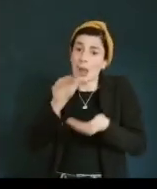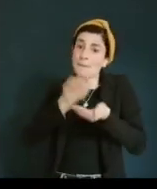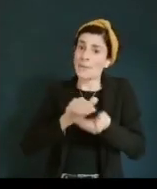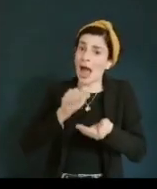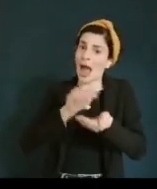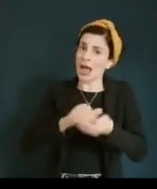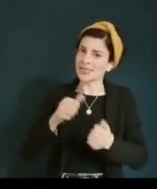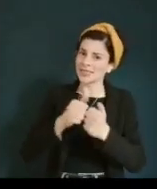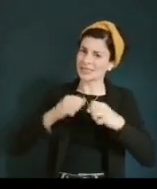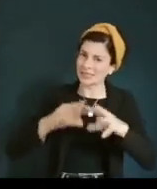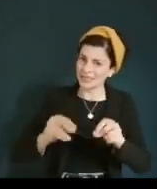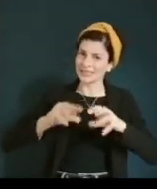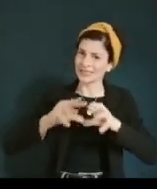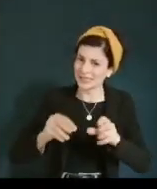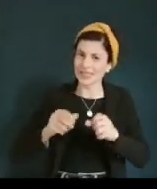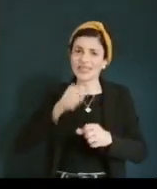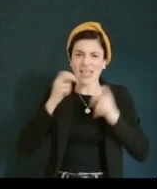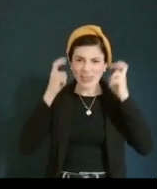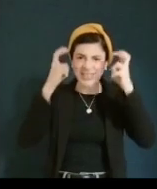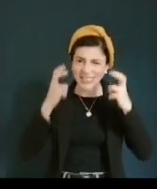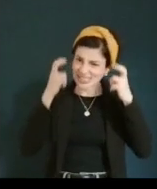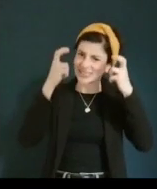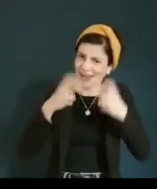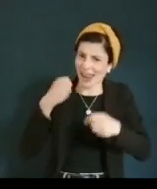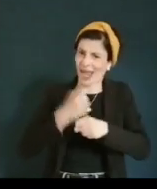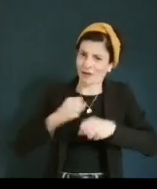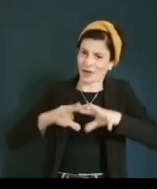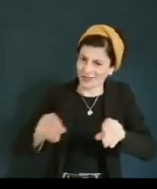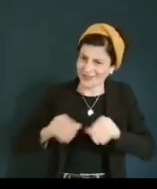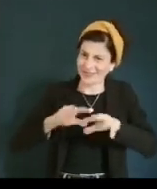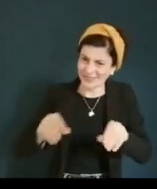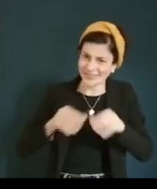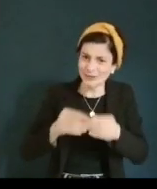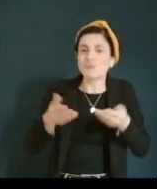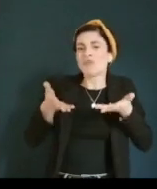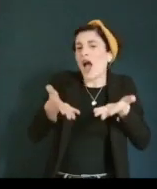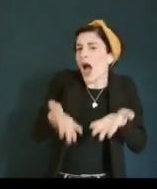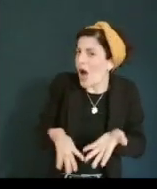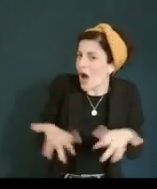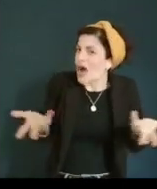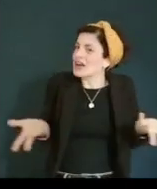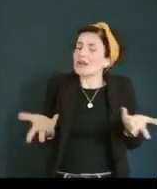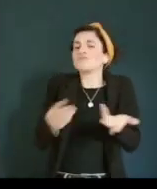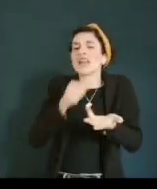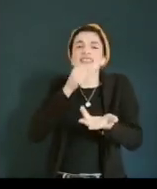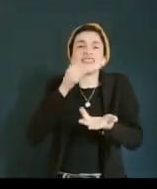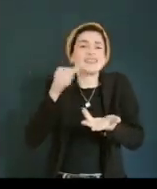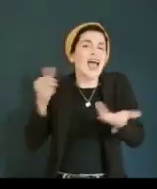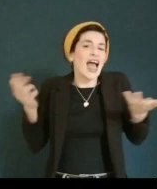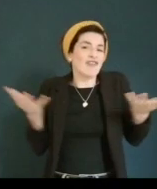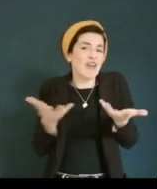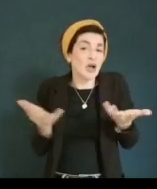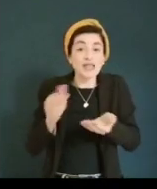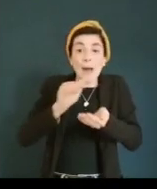pane insomma ha una certa consistenza e quindi ci vuole anche una certa forza per lavorarlo. A questo punto non